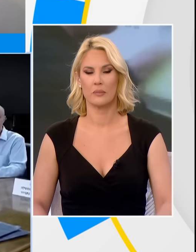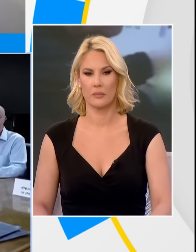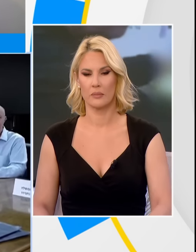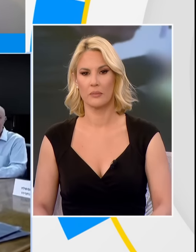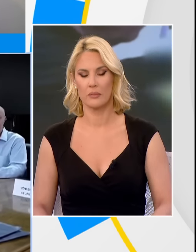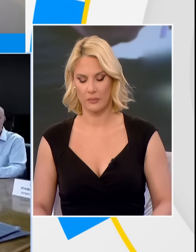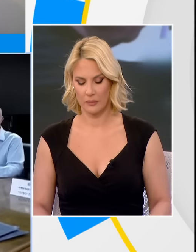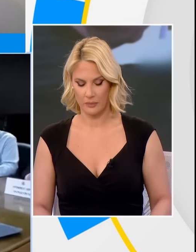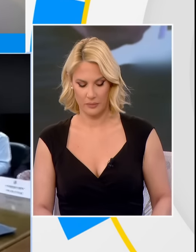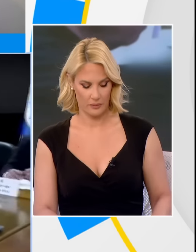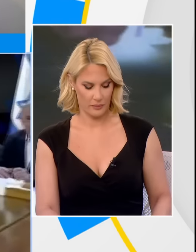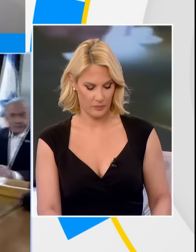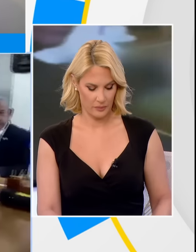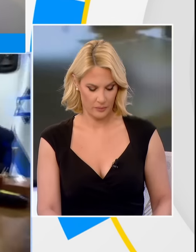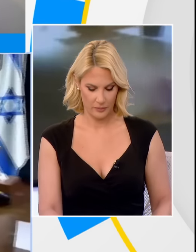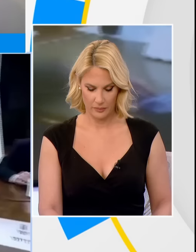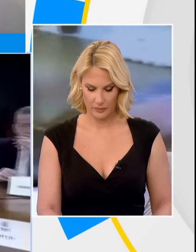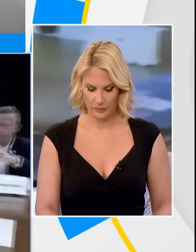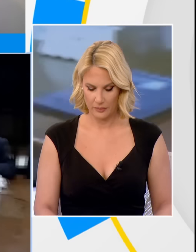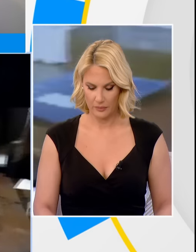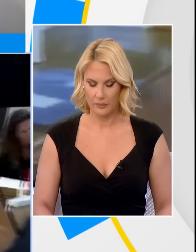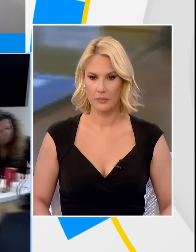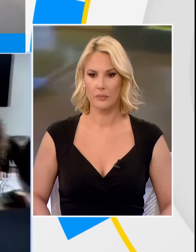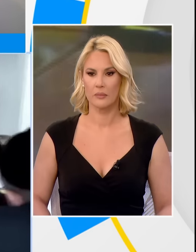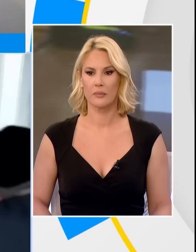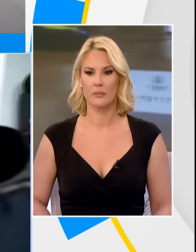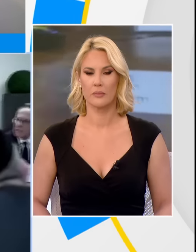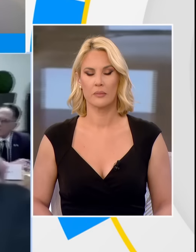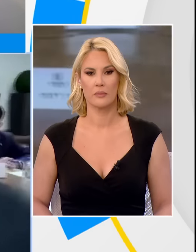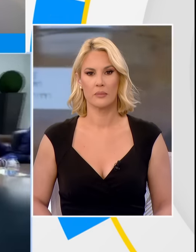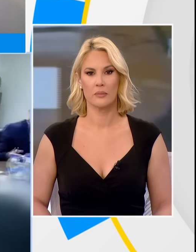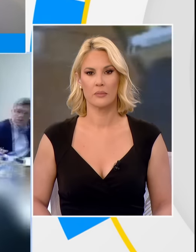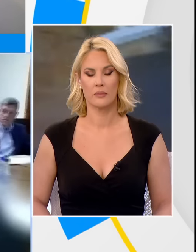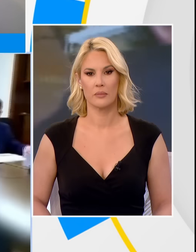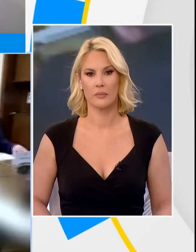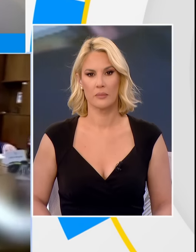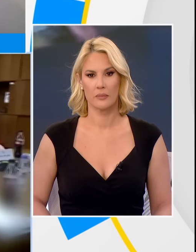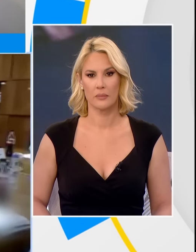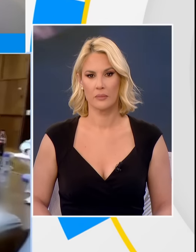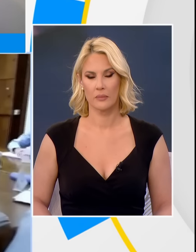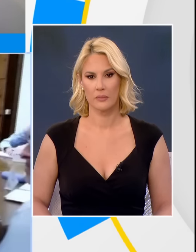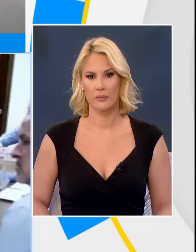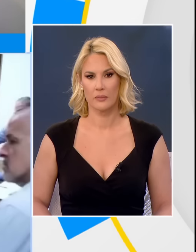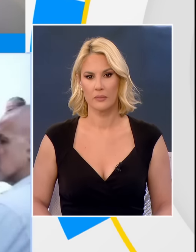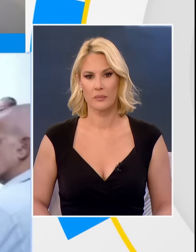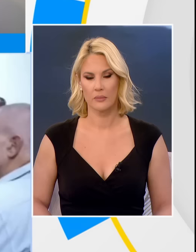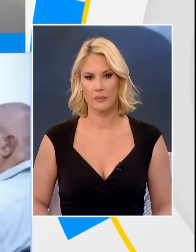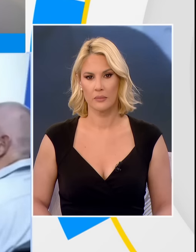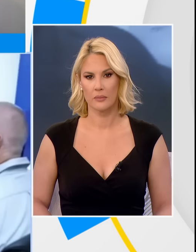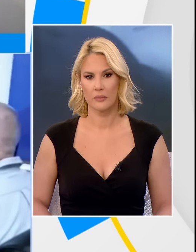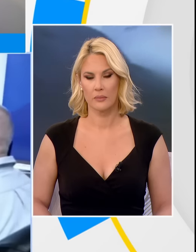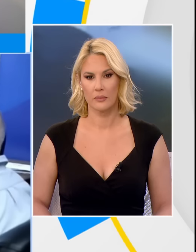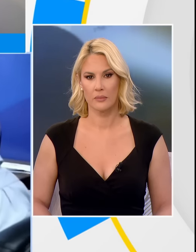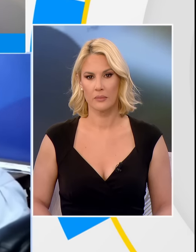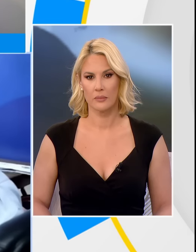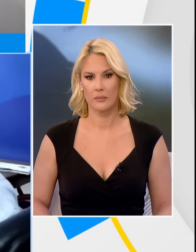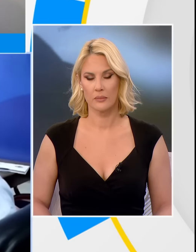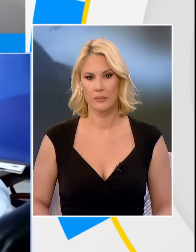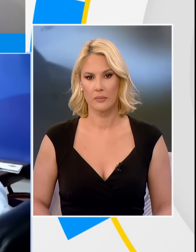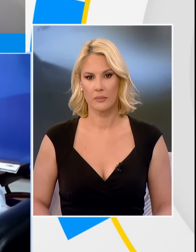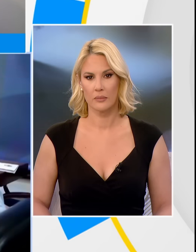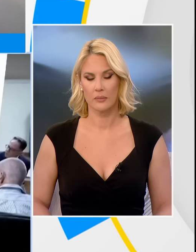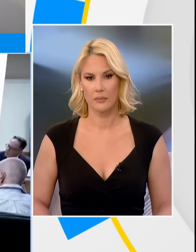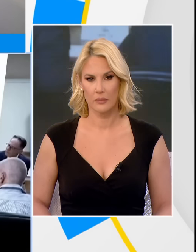Παλαιστινιακού κράτους και από άλλους Ευρωπαίους, και γενικότερα θα πρέπει να πούμε ότι έχει απομείνει η Δύση, η οποία